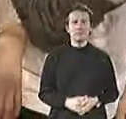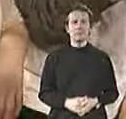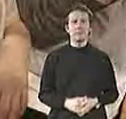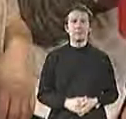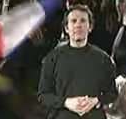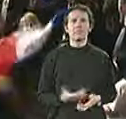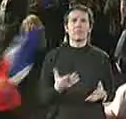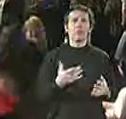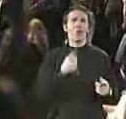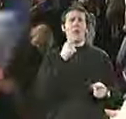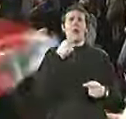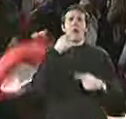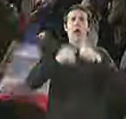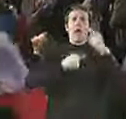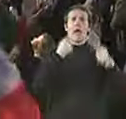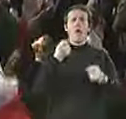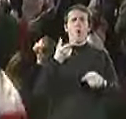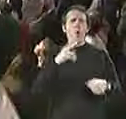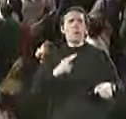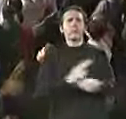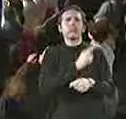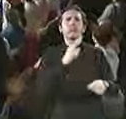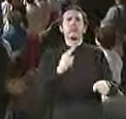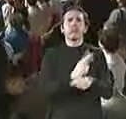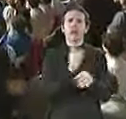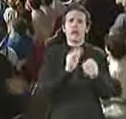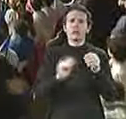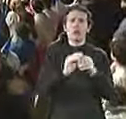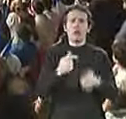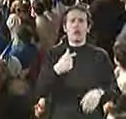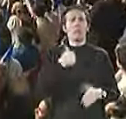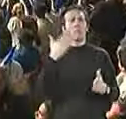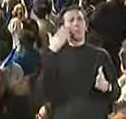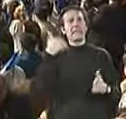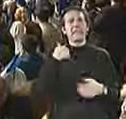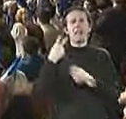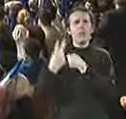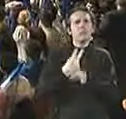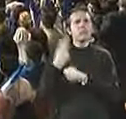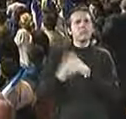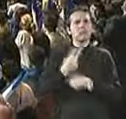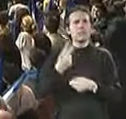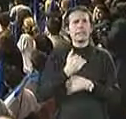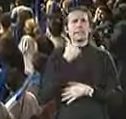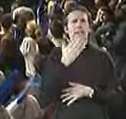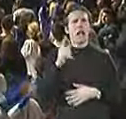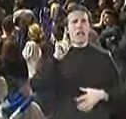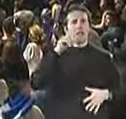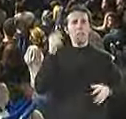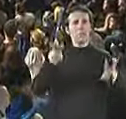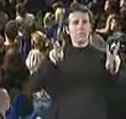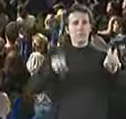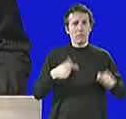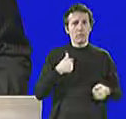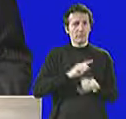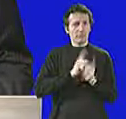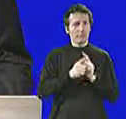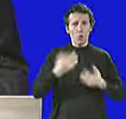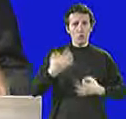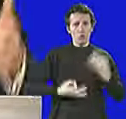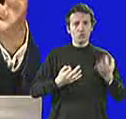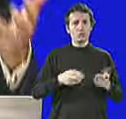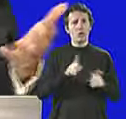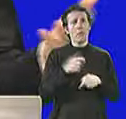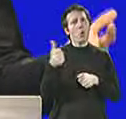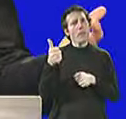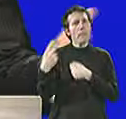On crie à l'outrage. Mais quand je suis traité de sale type, je dois sans doute considérer que c'est un